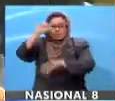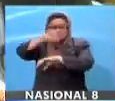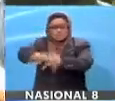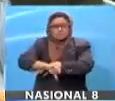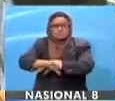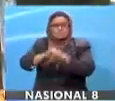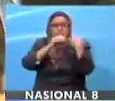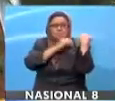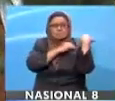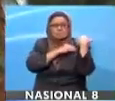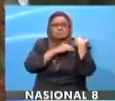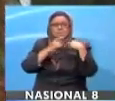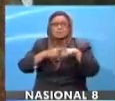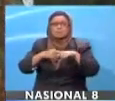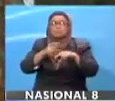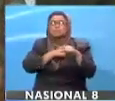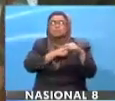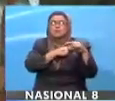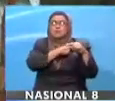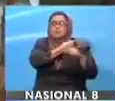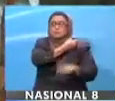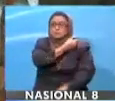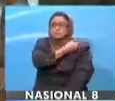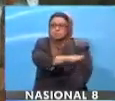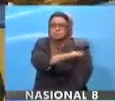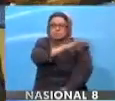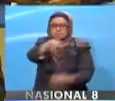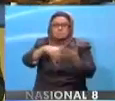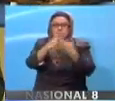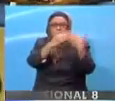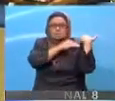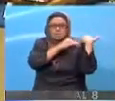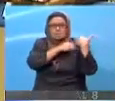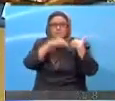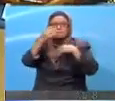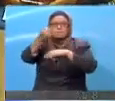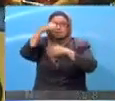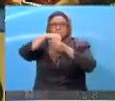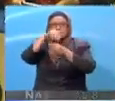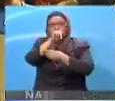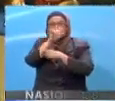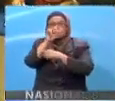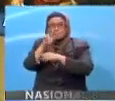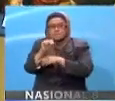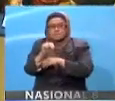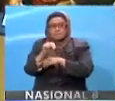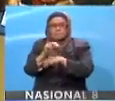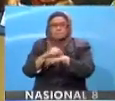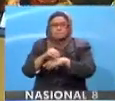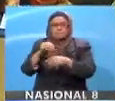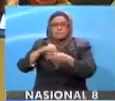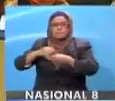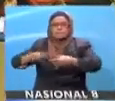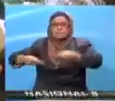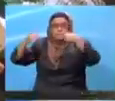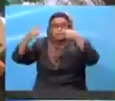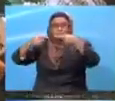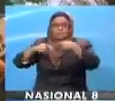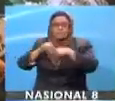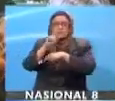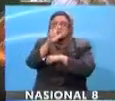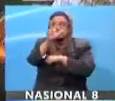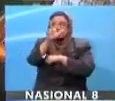semua jawatan yang dipegang dalam KHM. Dalam pertandingan 1-1 itu, Datuk Nur Azmi tewas dengan perbezaan 3 undi sahaja kepada